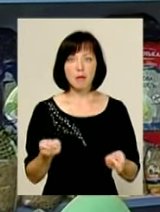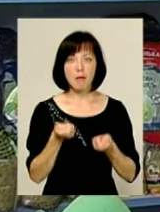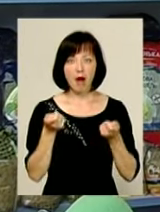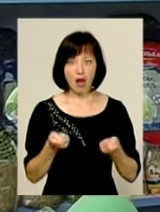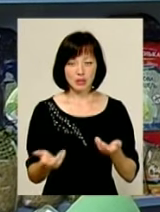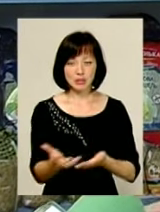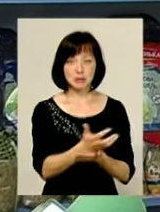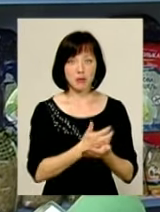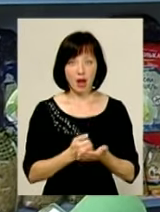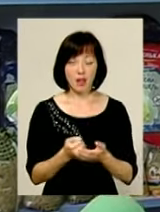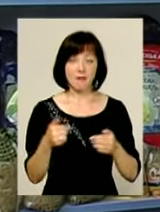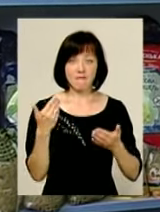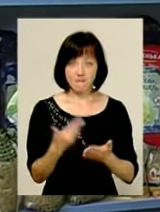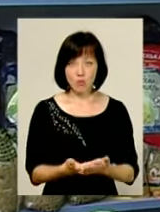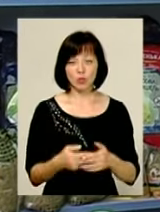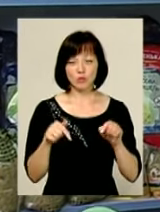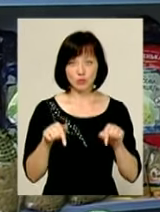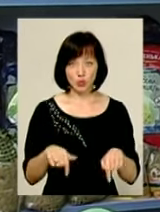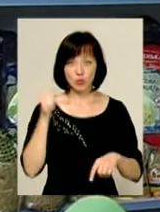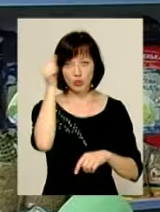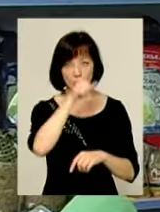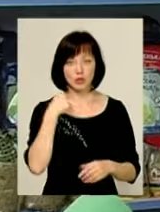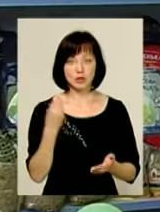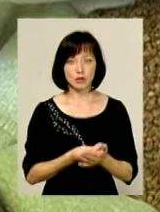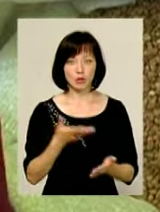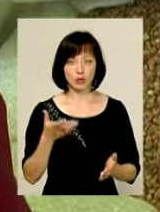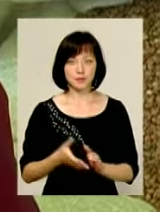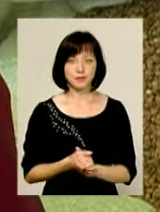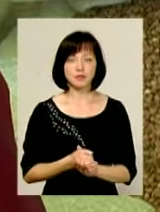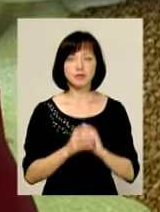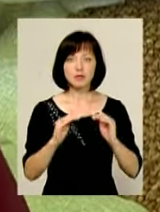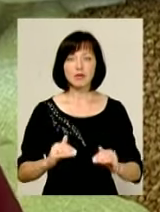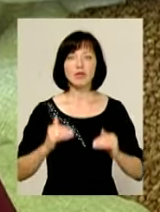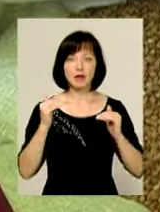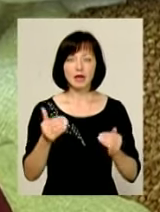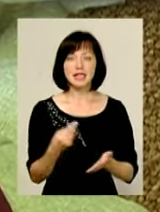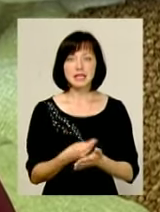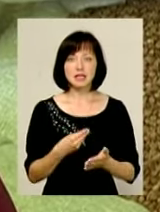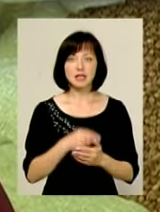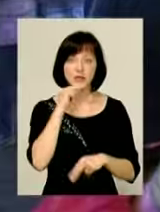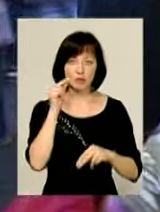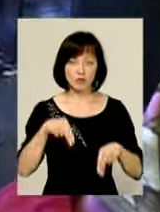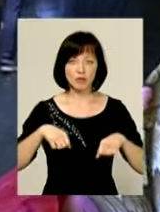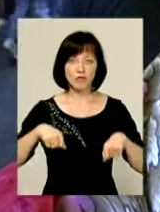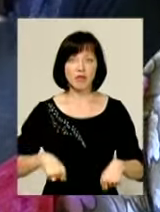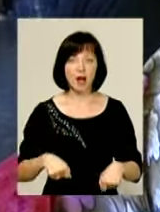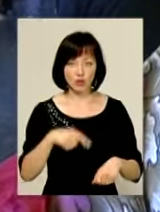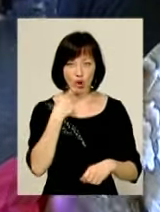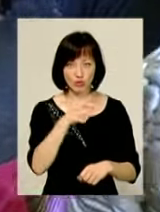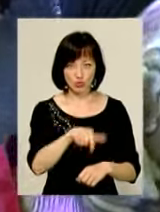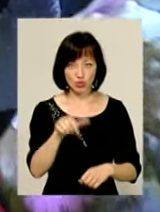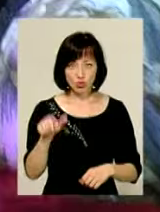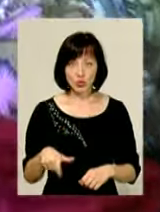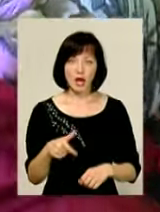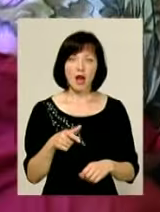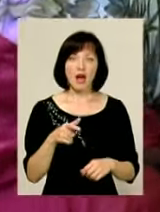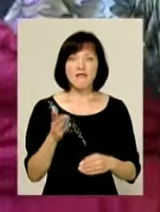зародила. І от відносно цього і становиться цьме ціна. У зростанні цін люди звинувачують владу. Дрібні торгівці й ті, хто